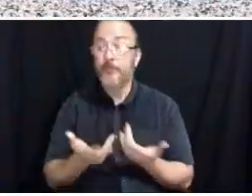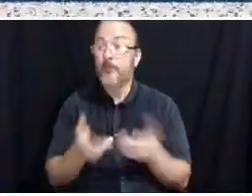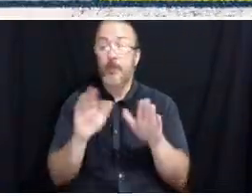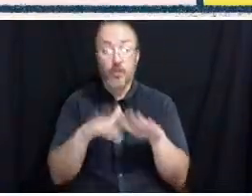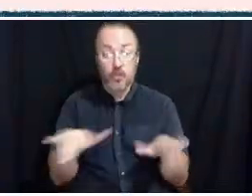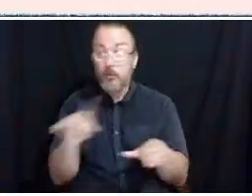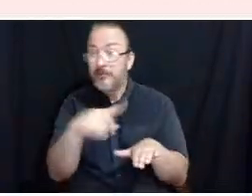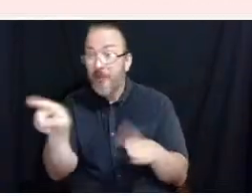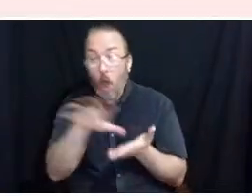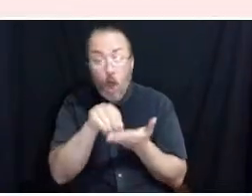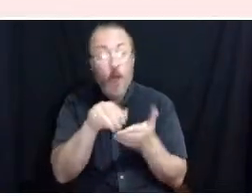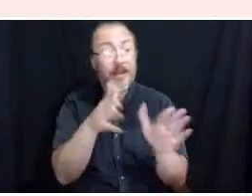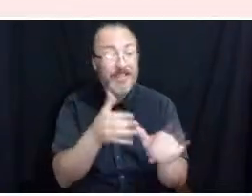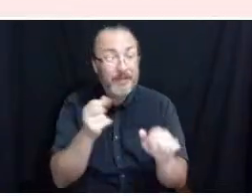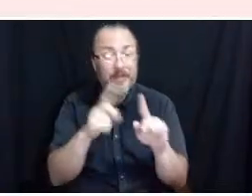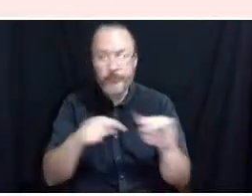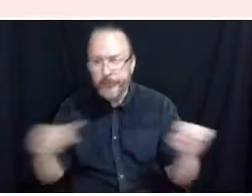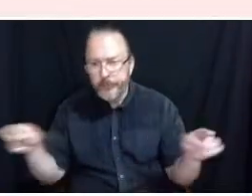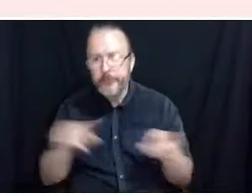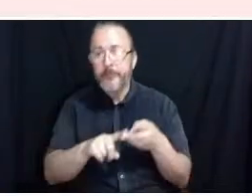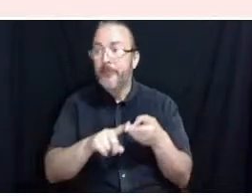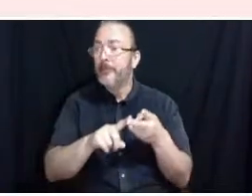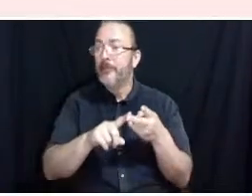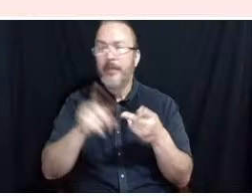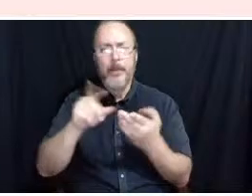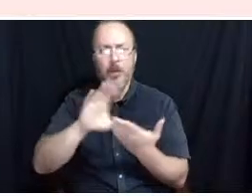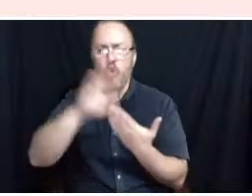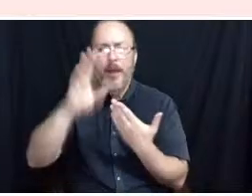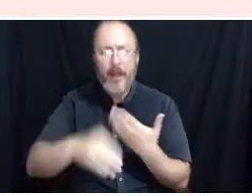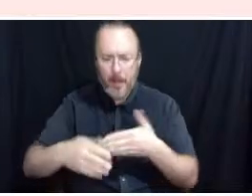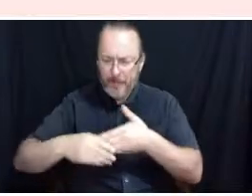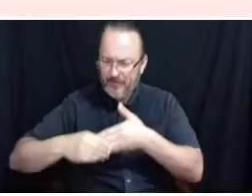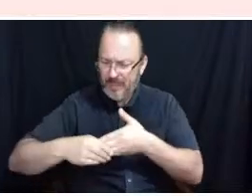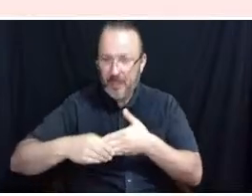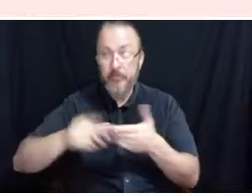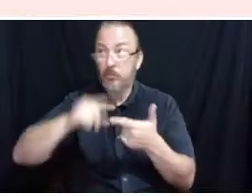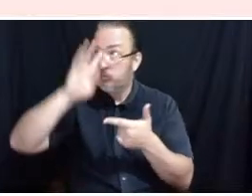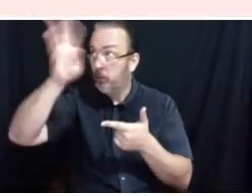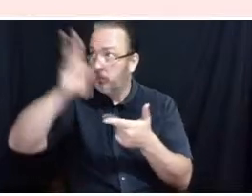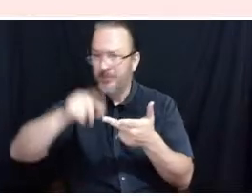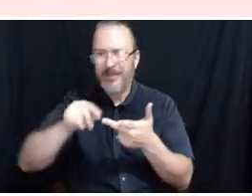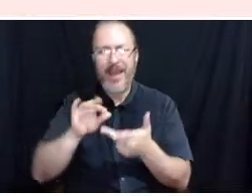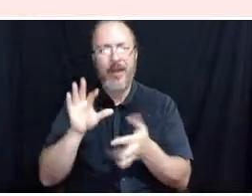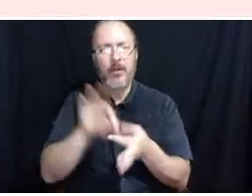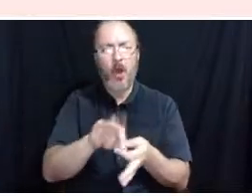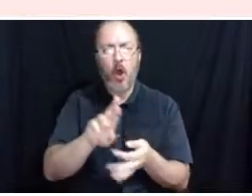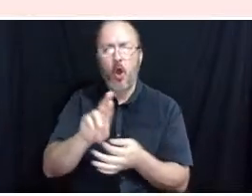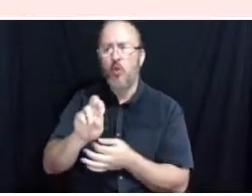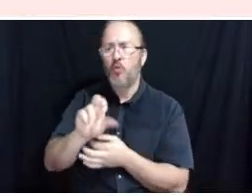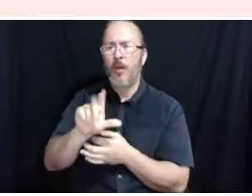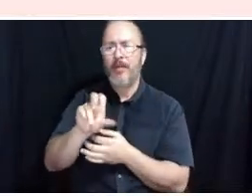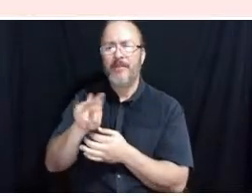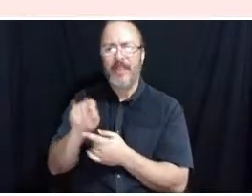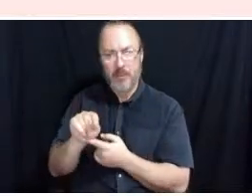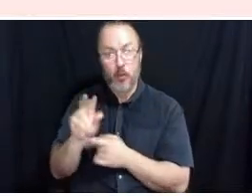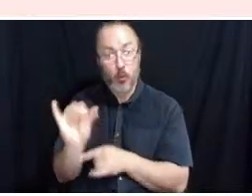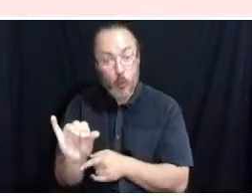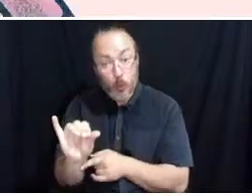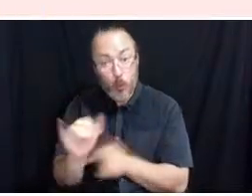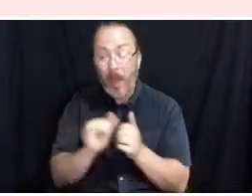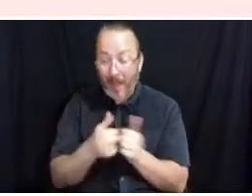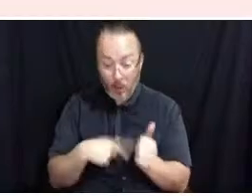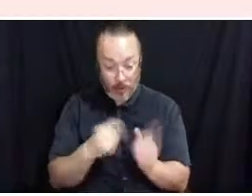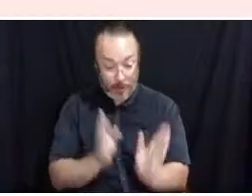besoins d'apprentissage différents. Ils ont besoin de programmes d'études souples, créatifs et pertinents. La manière dont les enseignants sont préparés